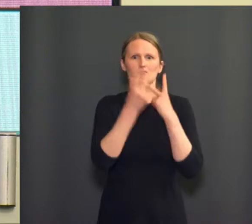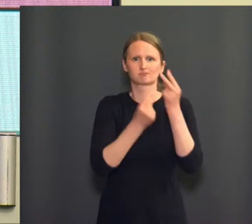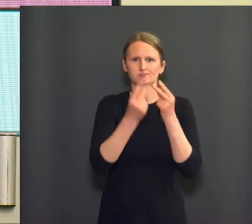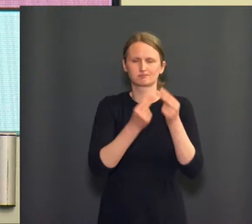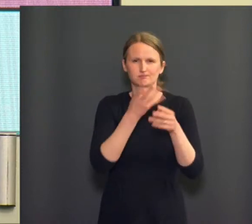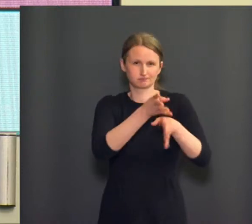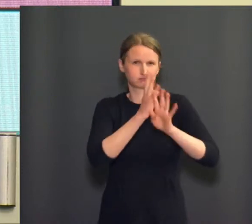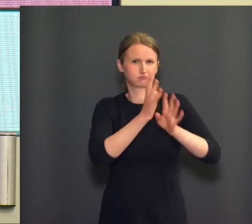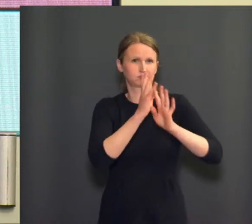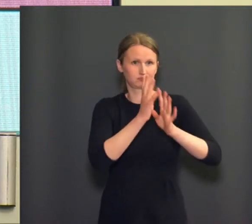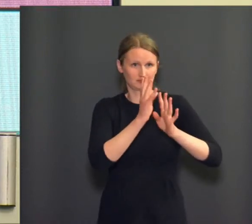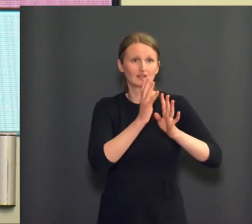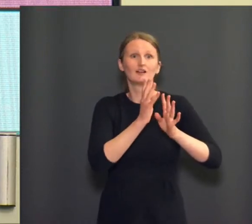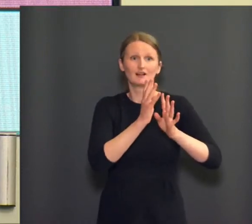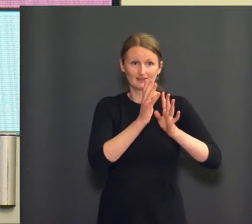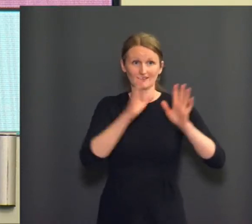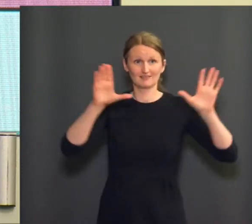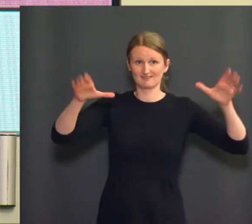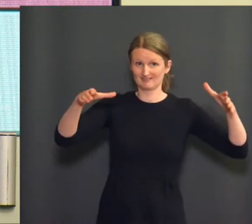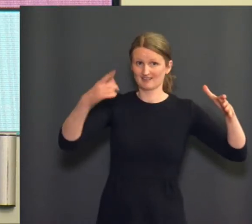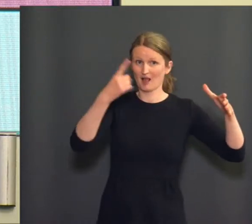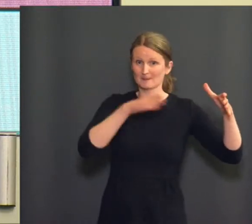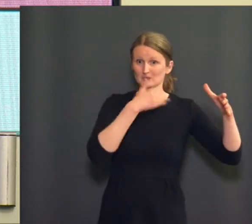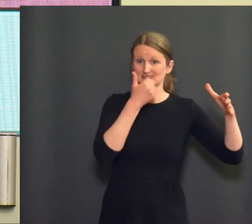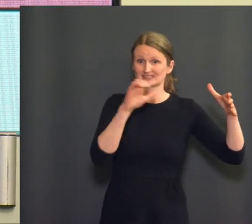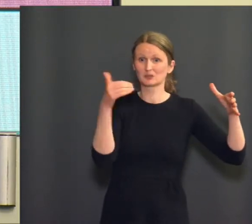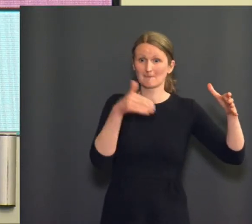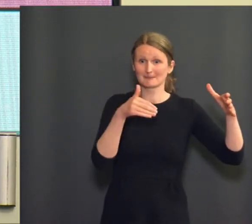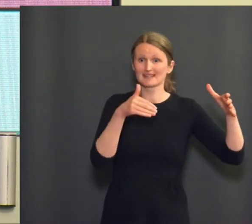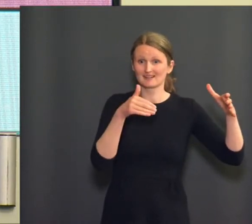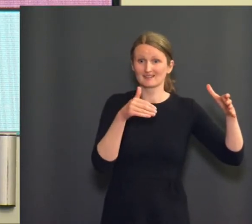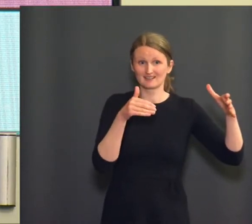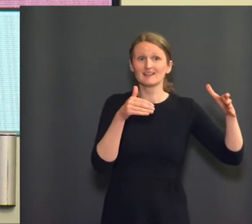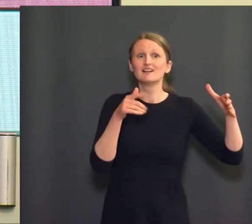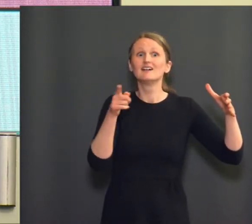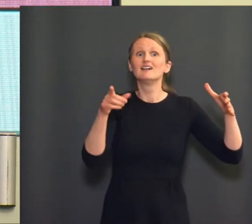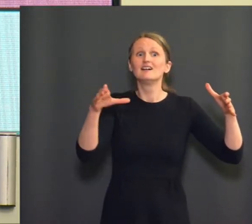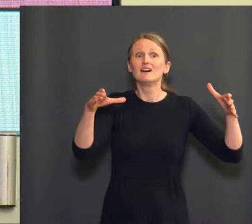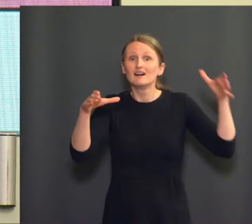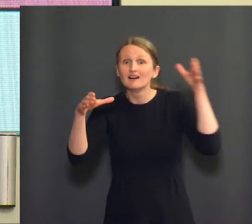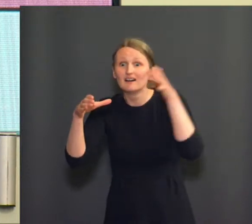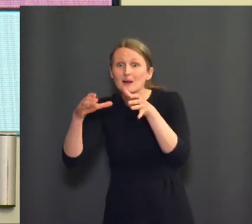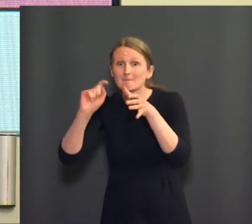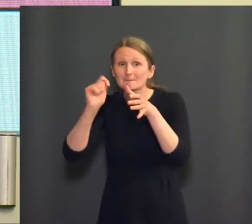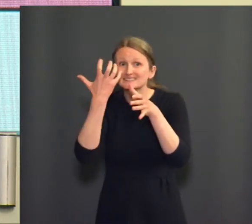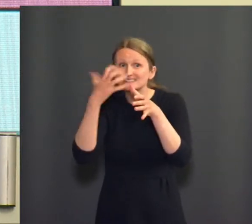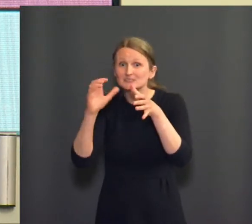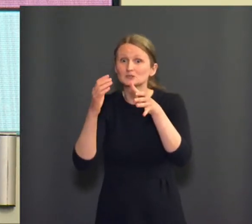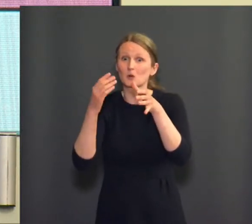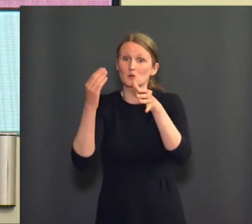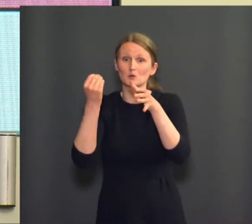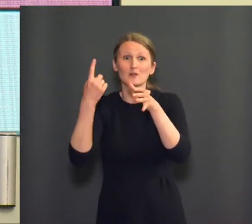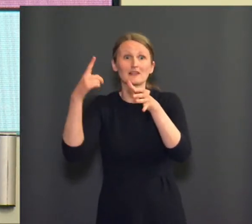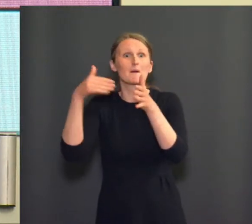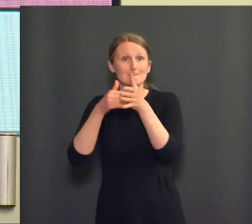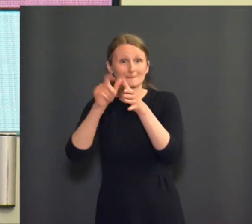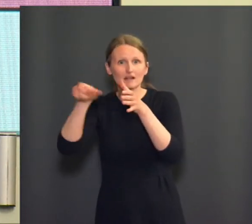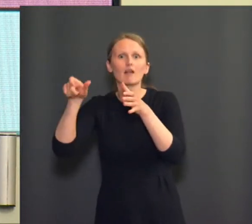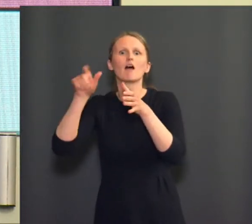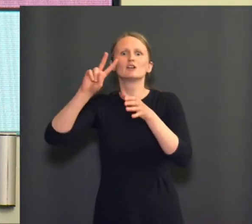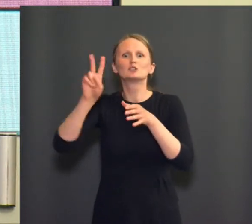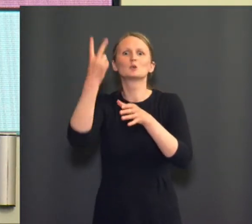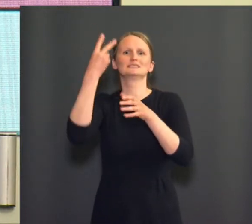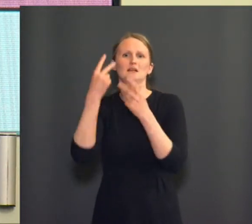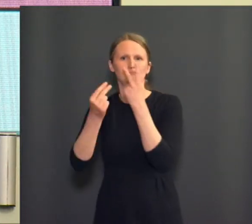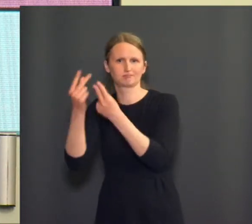000, 591 000 personnes qui ont reçu une deuxième dose. On a actuellement un nombre